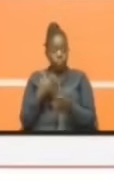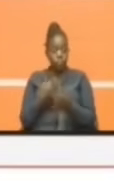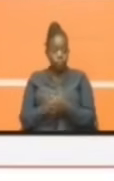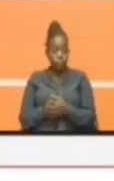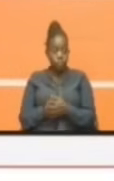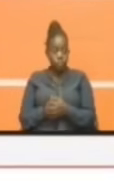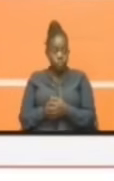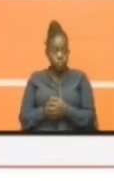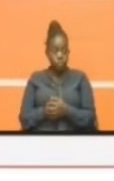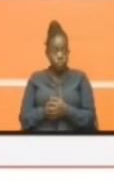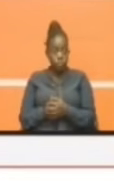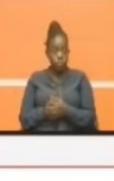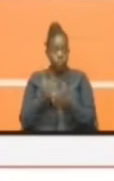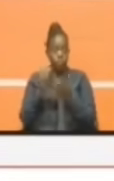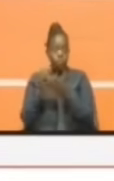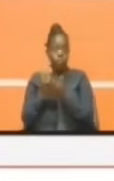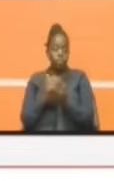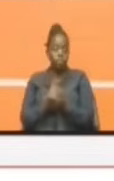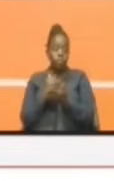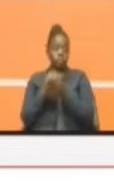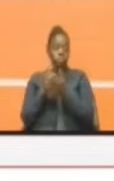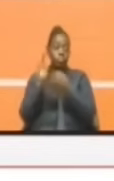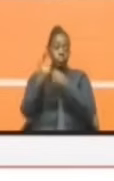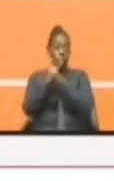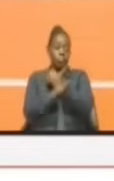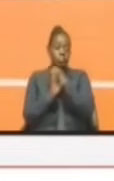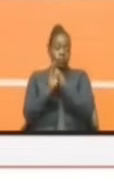nyo kubanga yeyambe gwanga